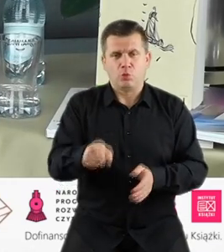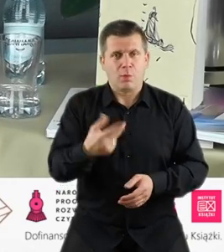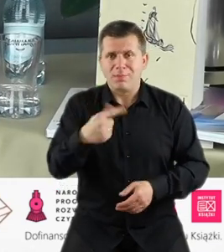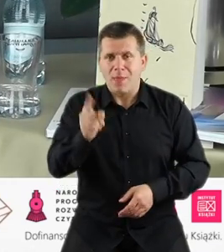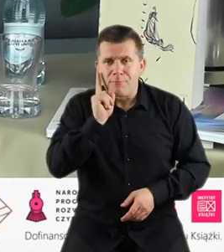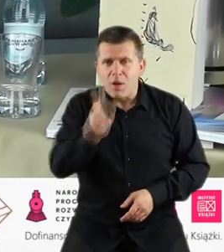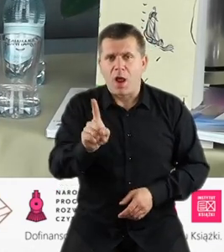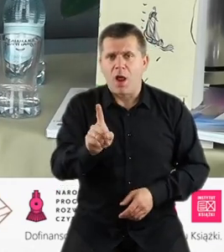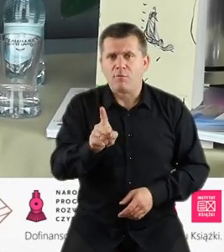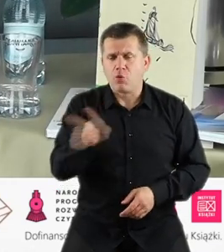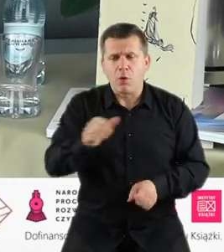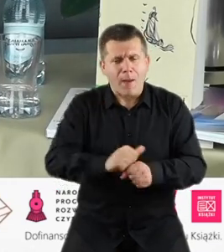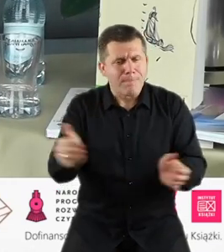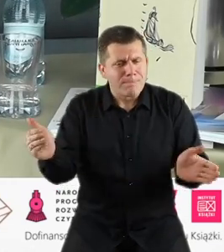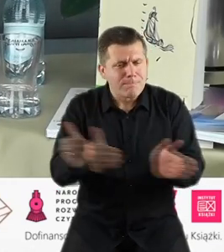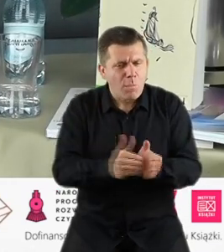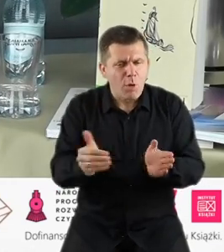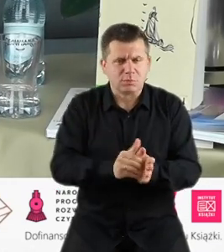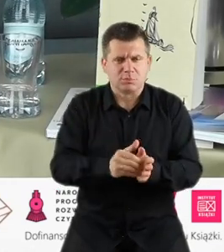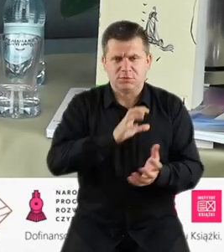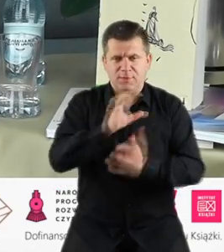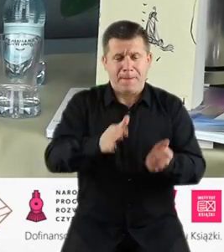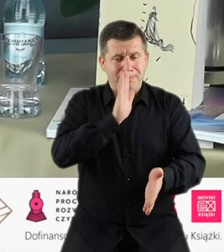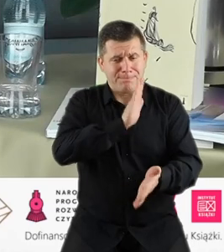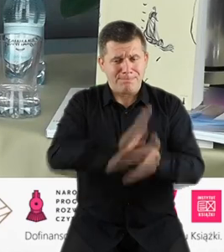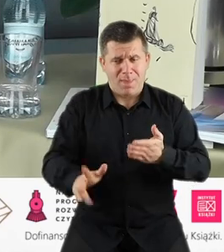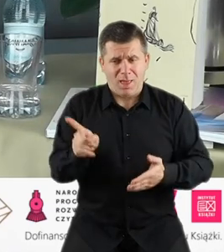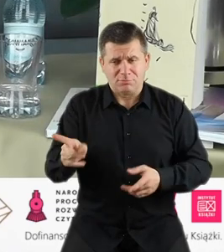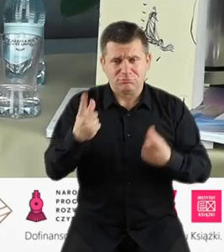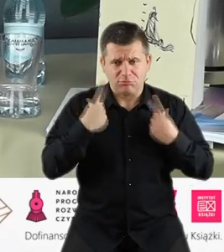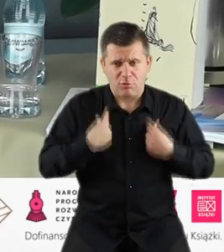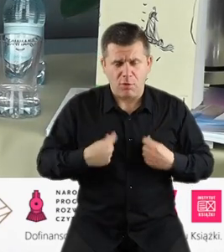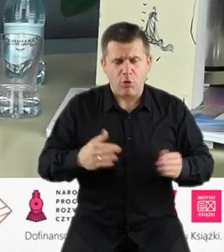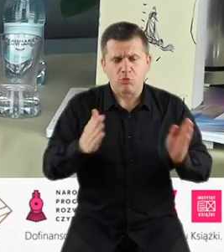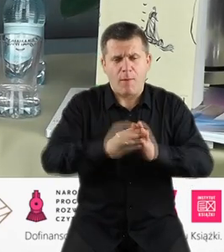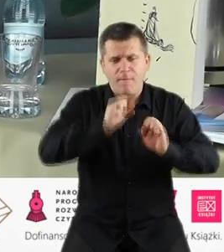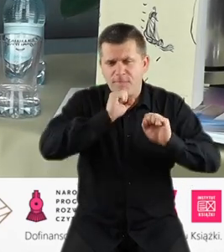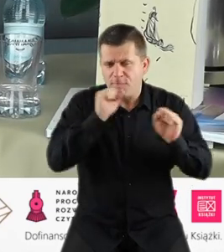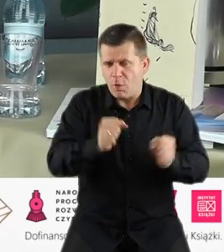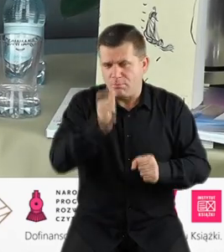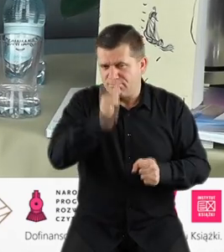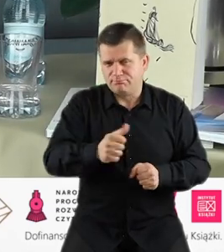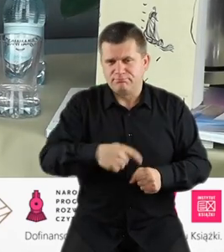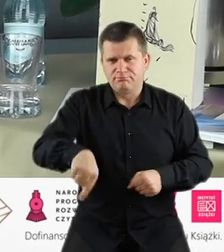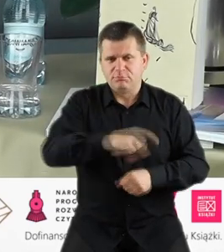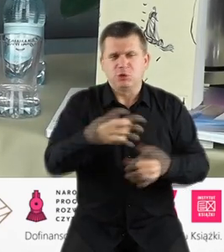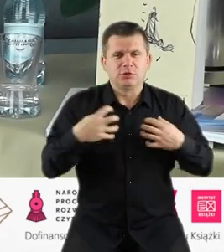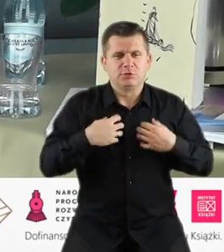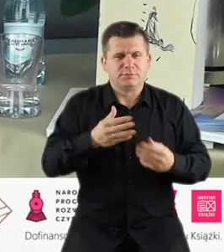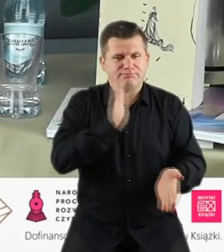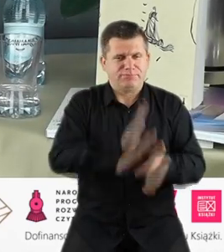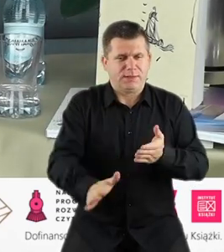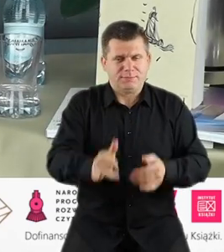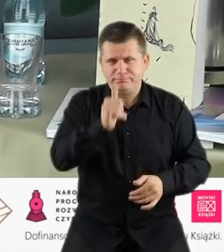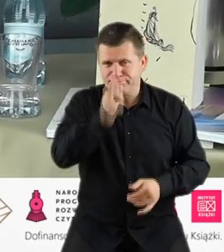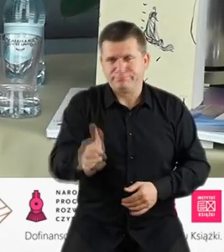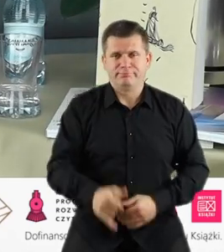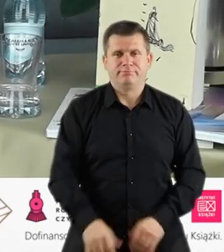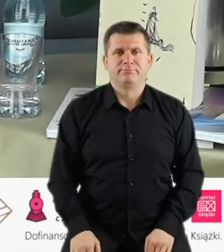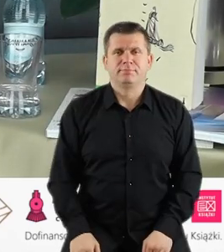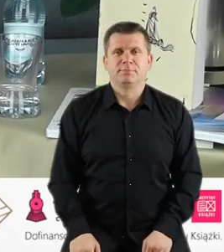nieprawda. Te osoby są najpotrzebniejsze na świecie. Bez nich w ogóle dom by nie funkcjonował, w ogóle życie by nie